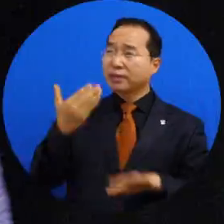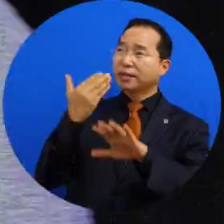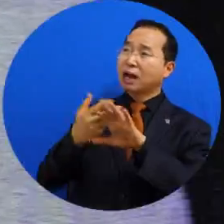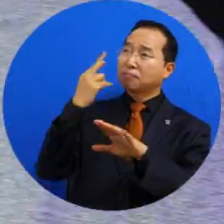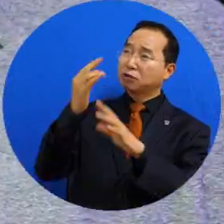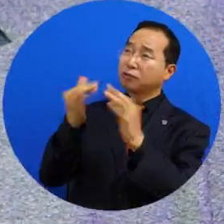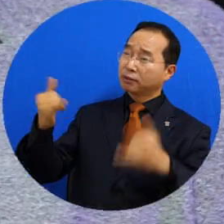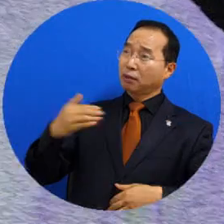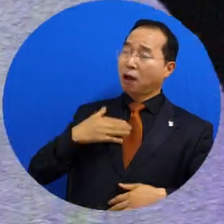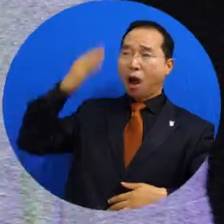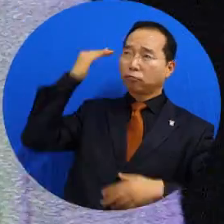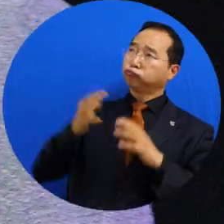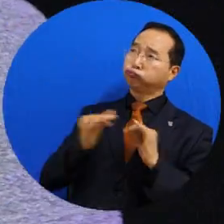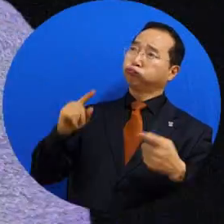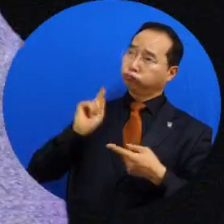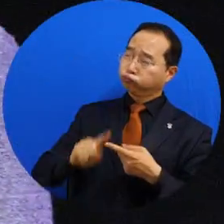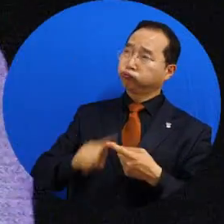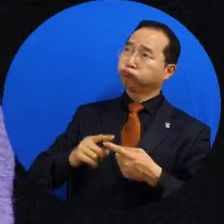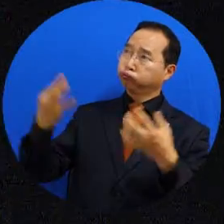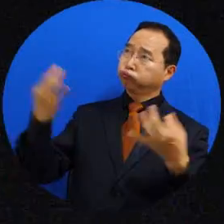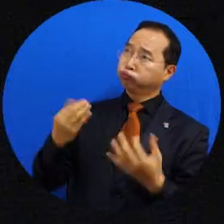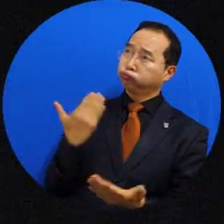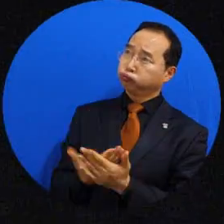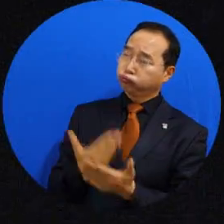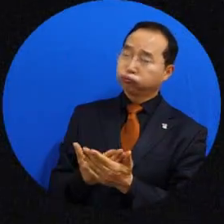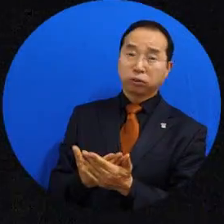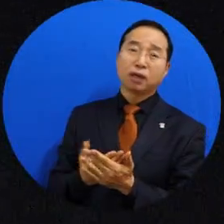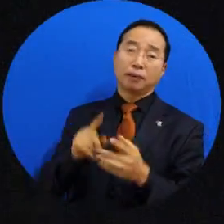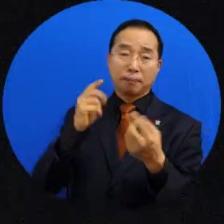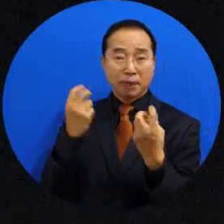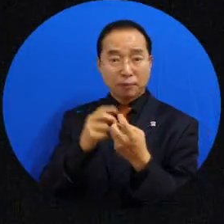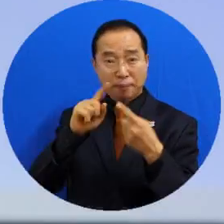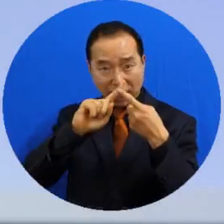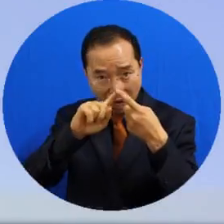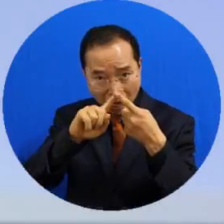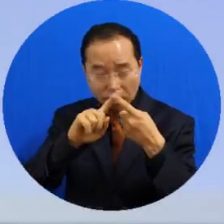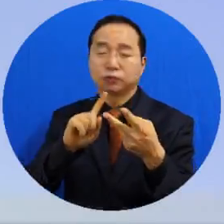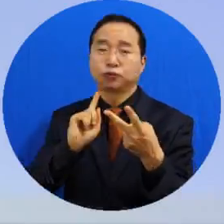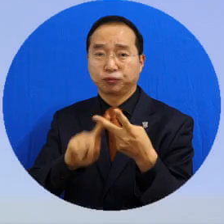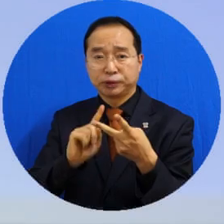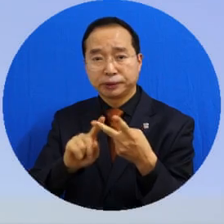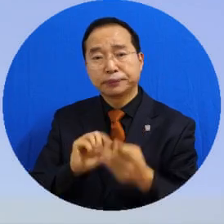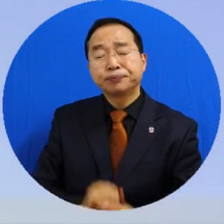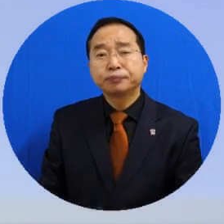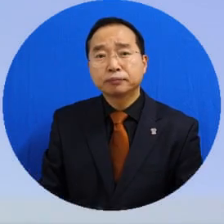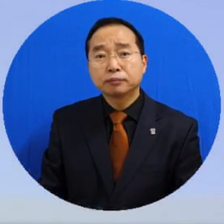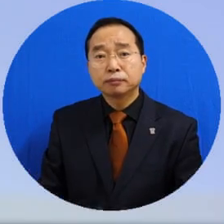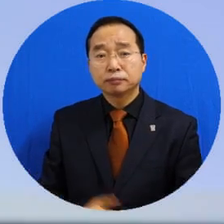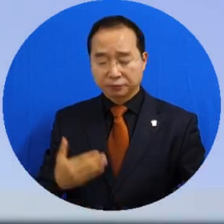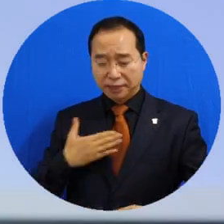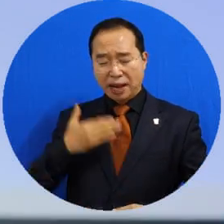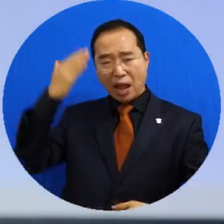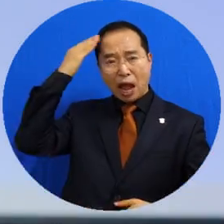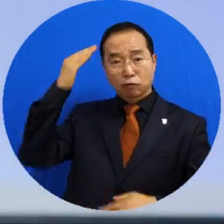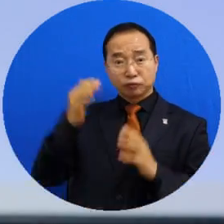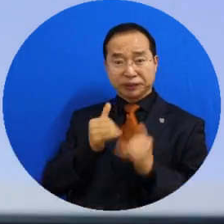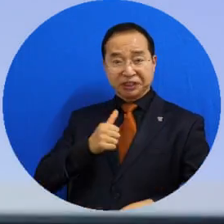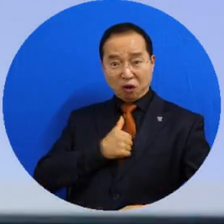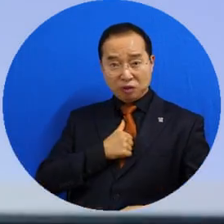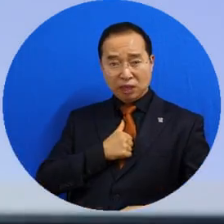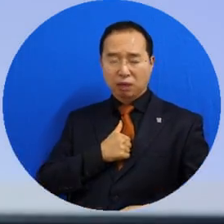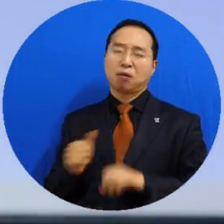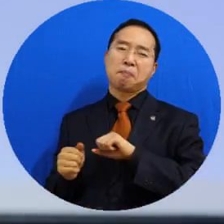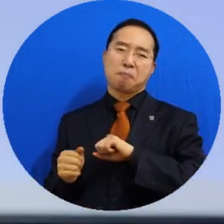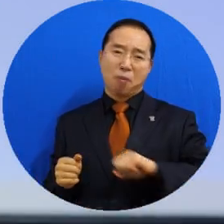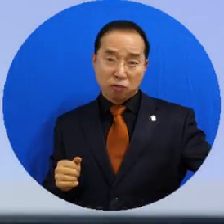다른 미국인들이 나를 있는 그대로 받아주기를 기대를 하는 것, 혹은 두 번째, 내가 갖고 있는 한국인의